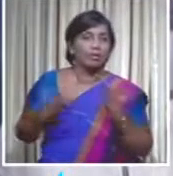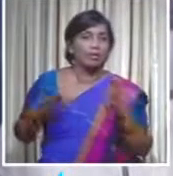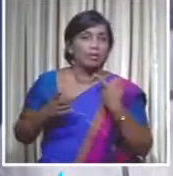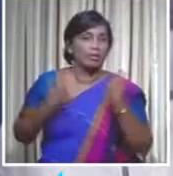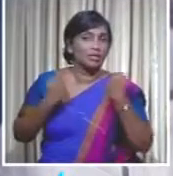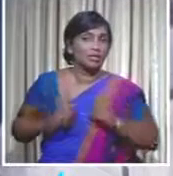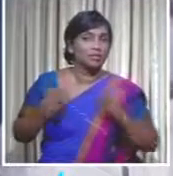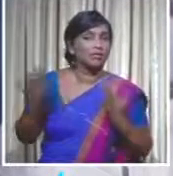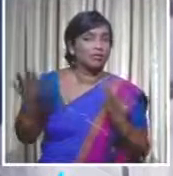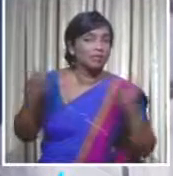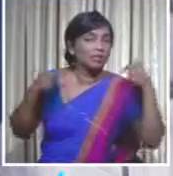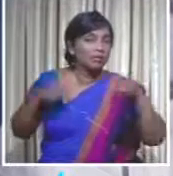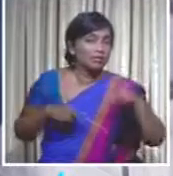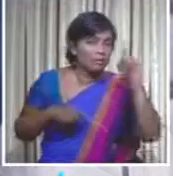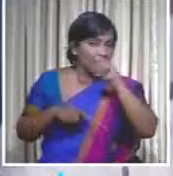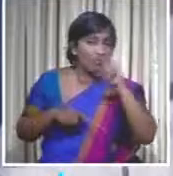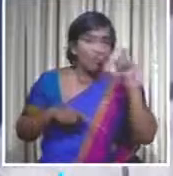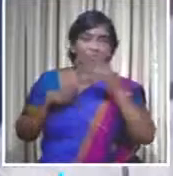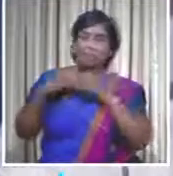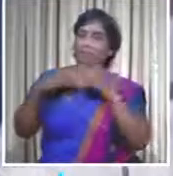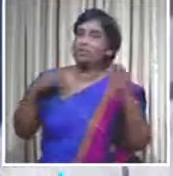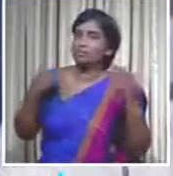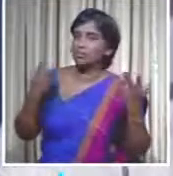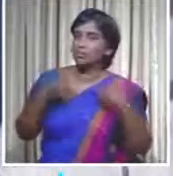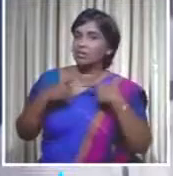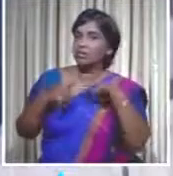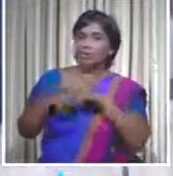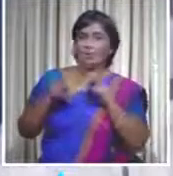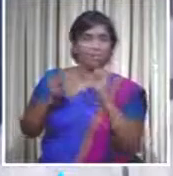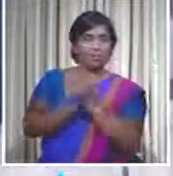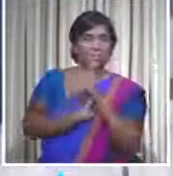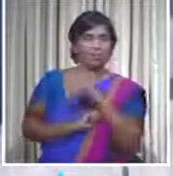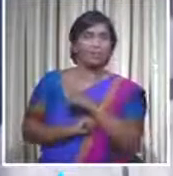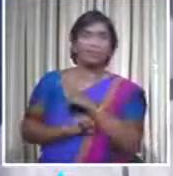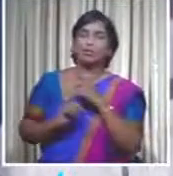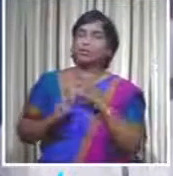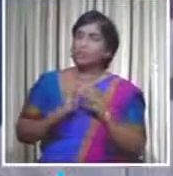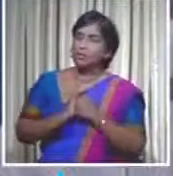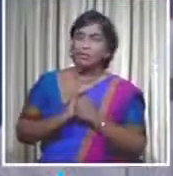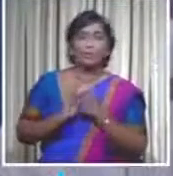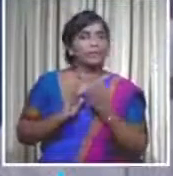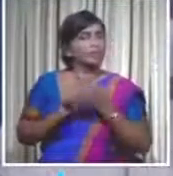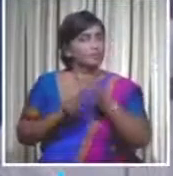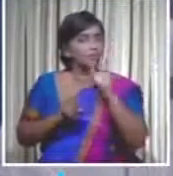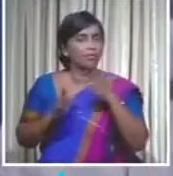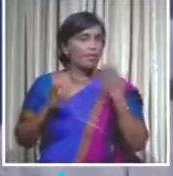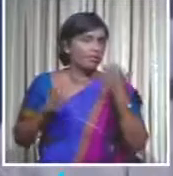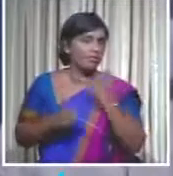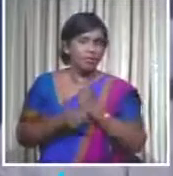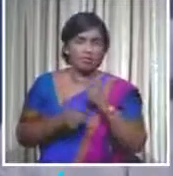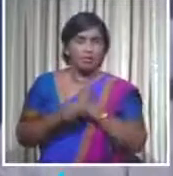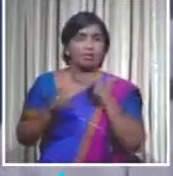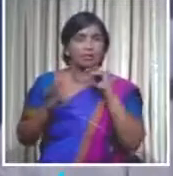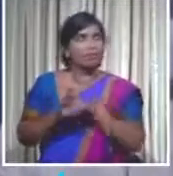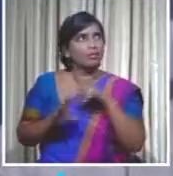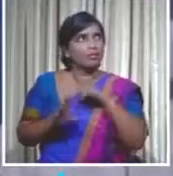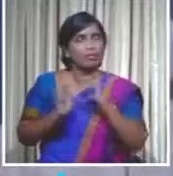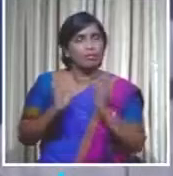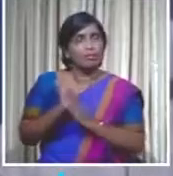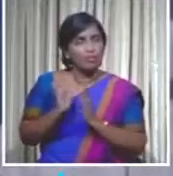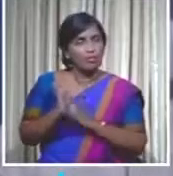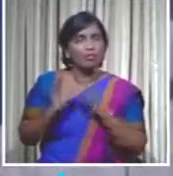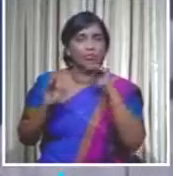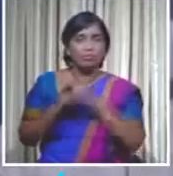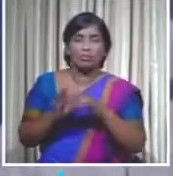सभापति तुमने दस काल एटिक थंगगने इन्नवा गरु सभापति तुमने मुना आंडु अतिबुना मे कोमिसम सभा